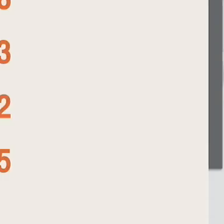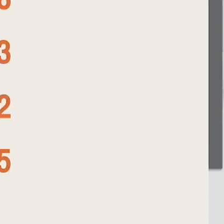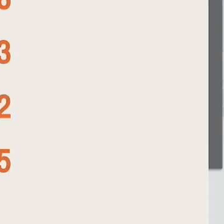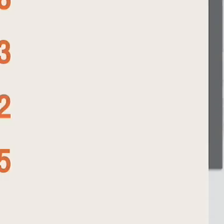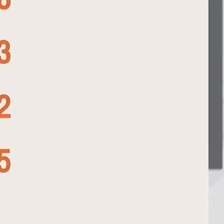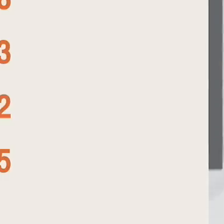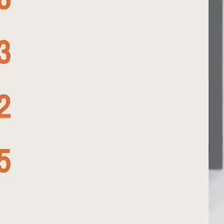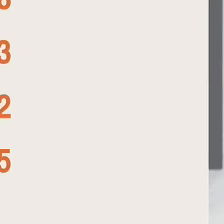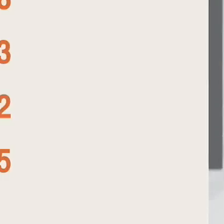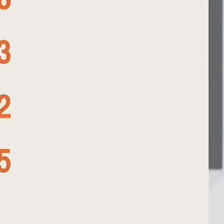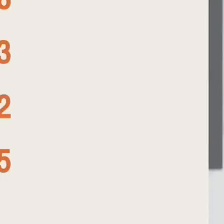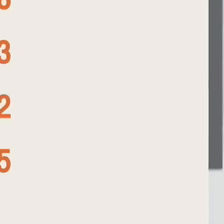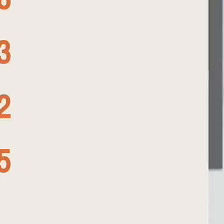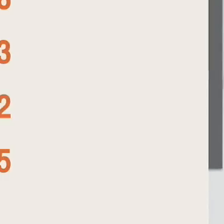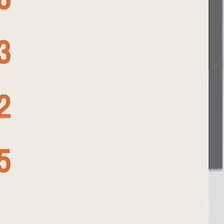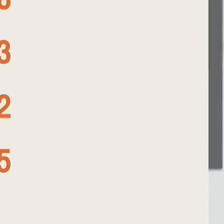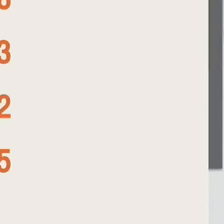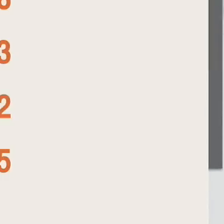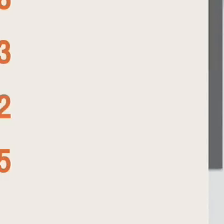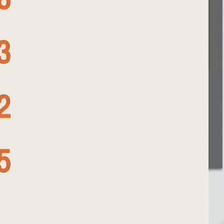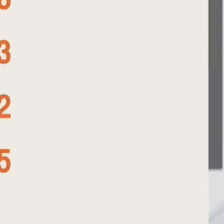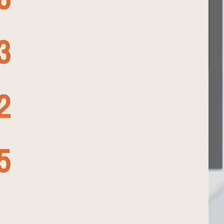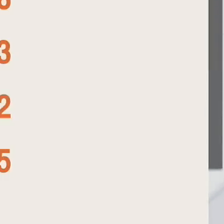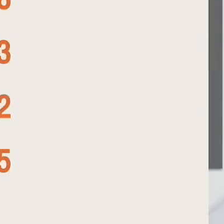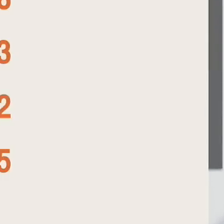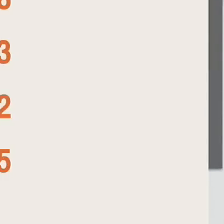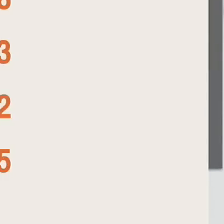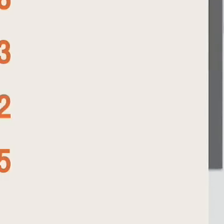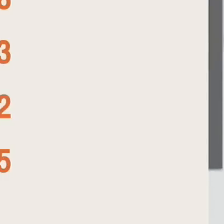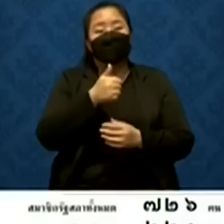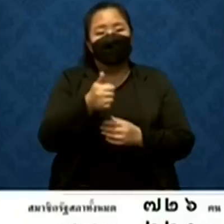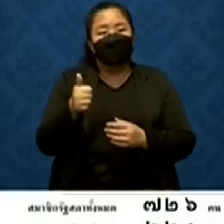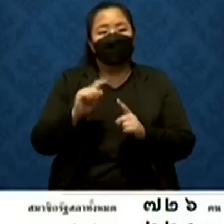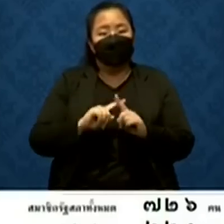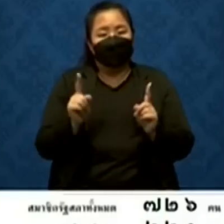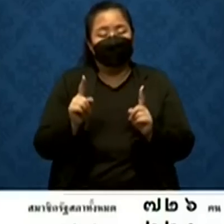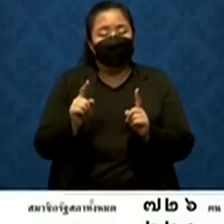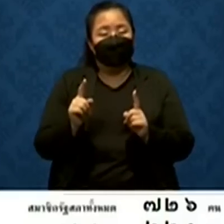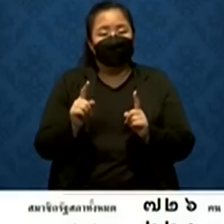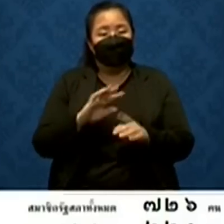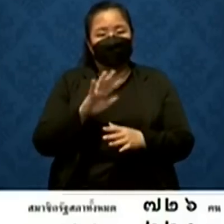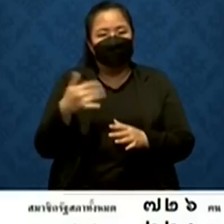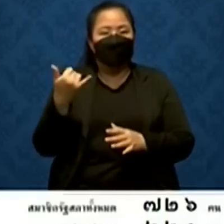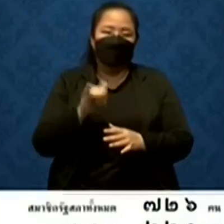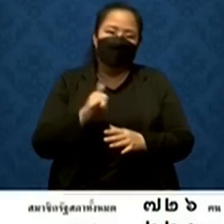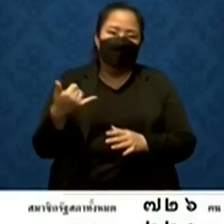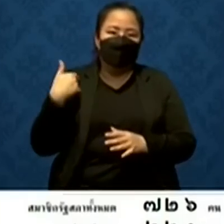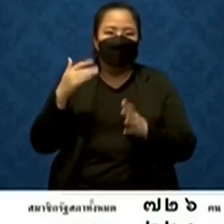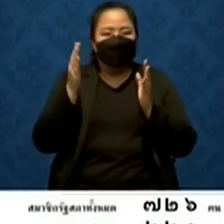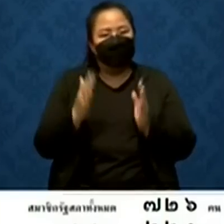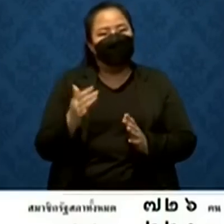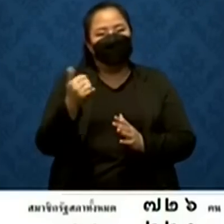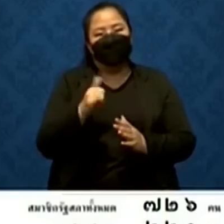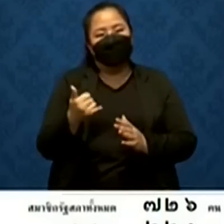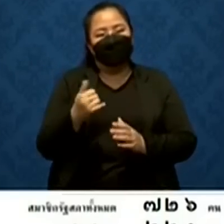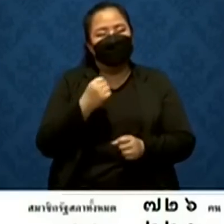จะยืนยันในหลักการทางกฎหมายหรืออะไรก็ว่ากันไปอันนี้เสียงของฝ่ายรัฐบาลที่เรารวมมาเราโชว์ในรายละเอียดแค่4พรรคที่อาจจะเป็น4